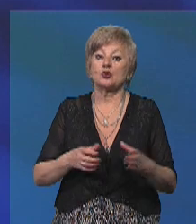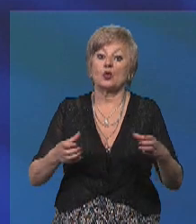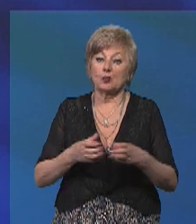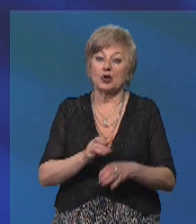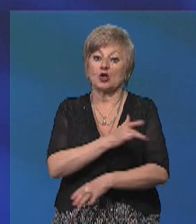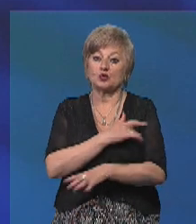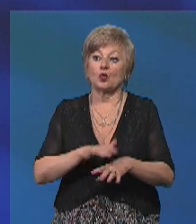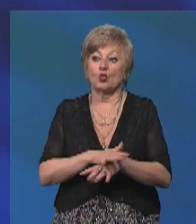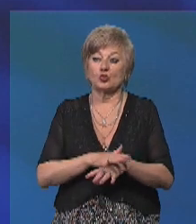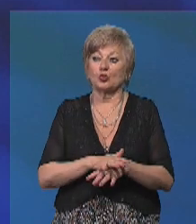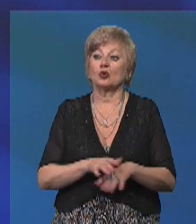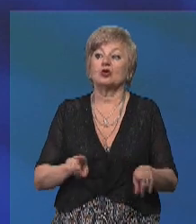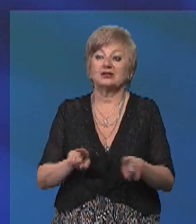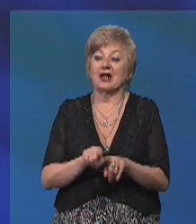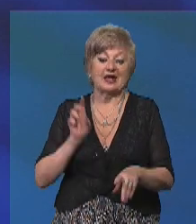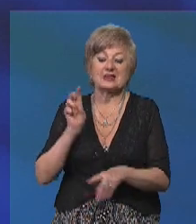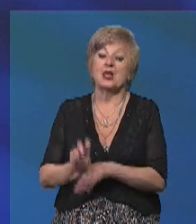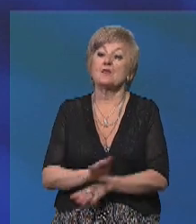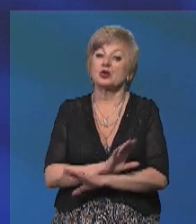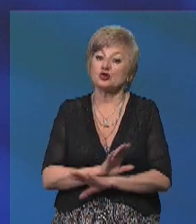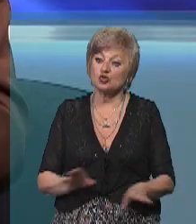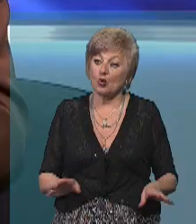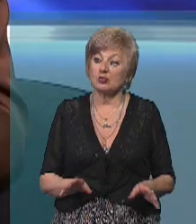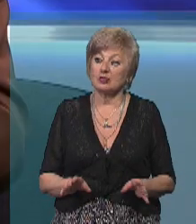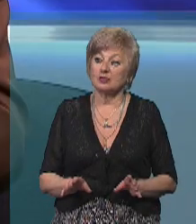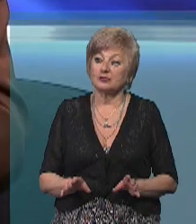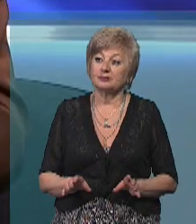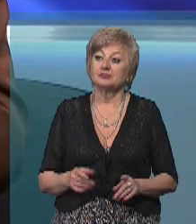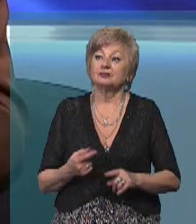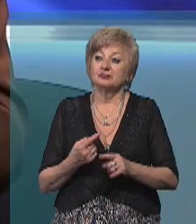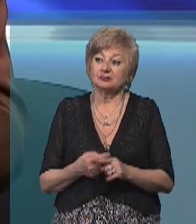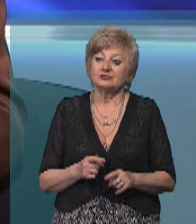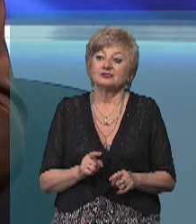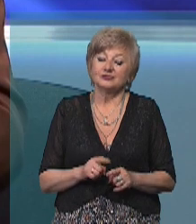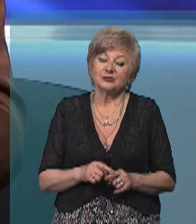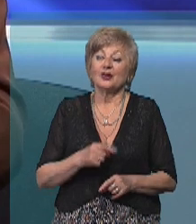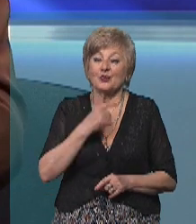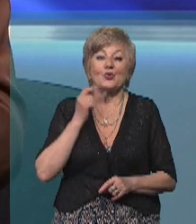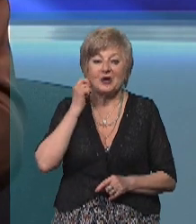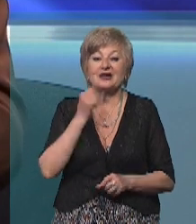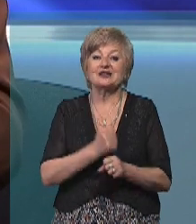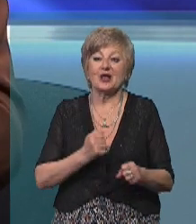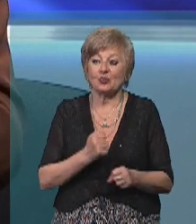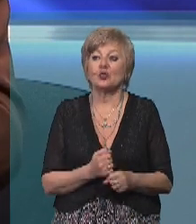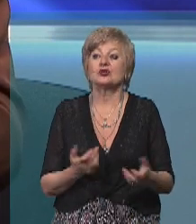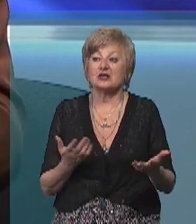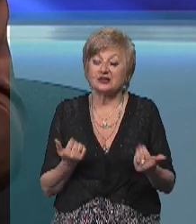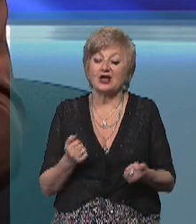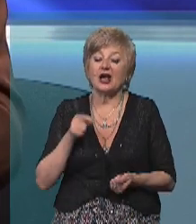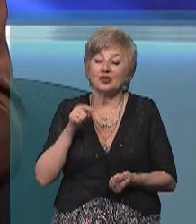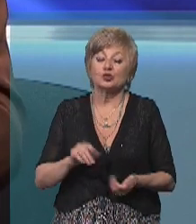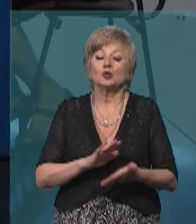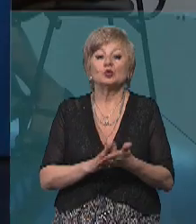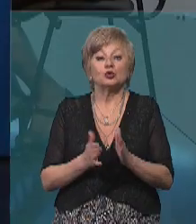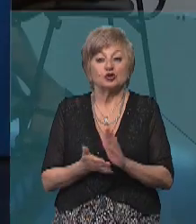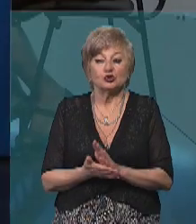партії «Слуга народу» до нас так і не прийшов. Ну, це багаторічна ретельна праця. І тут ситуація, так, і тут ситуація